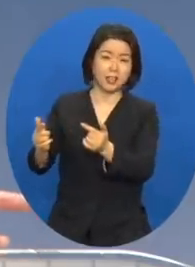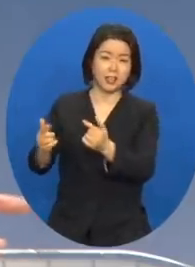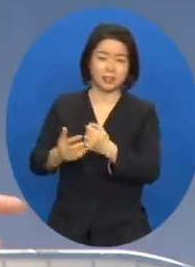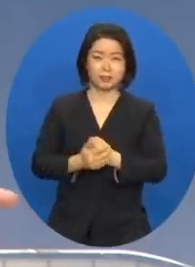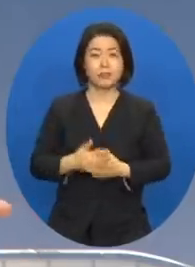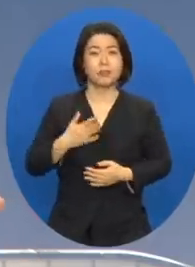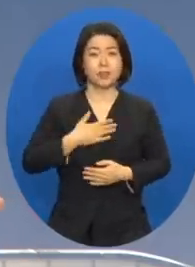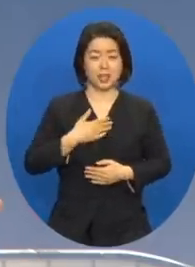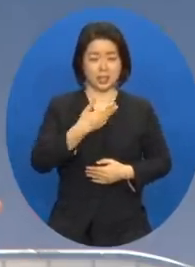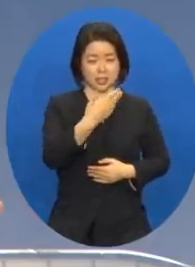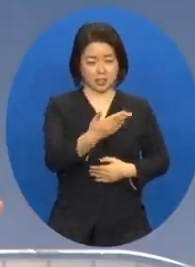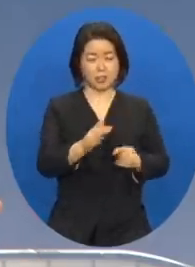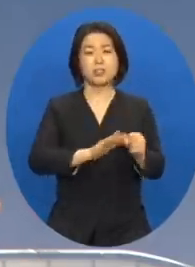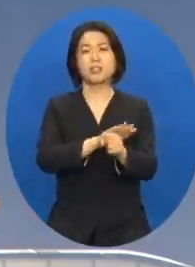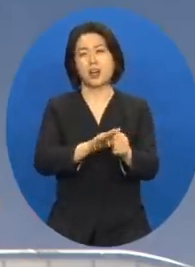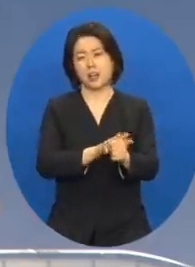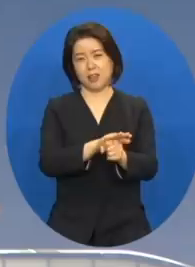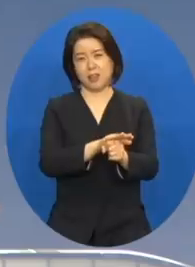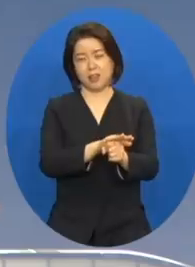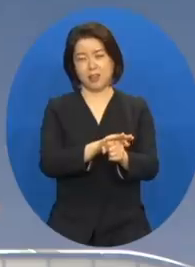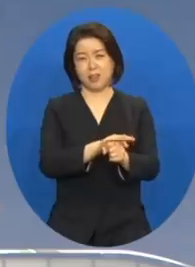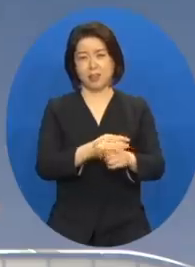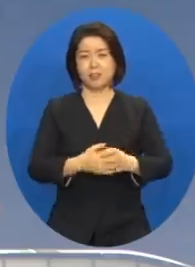내가 너를 사랑한다.